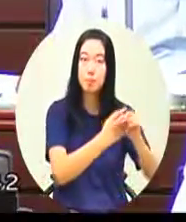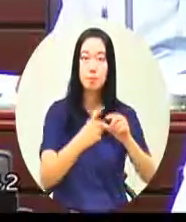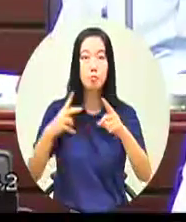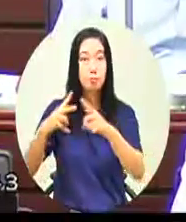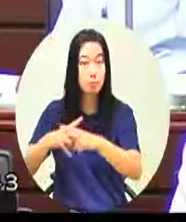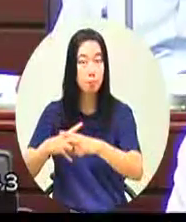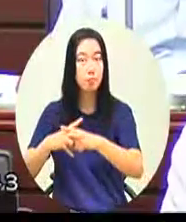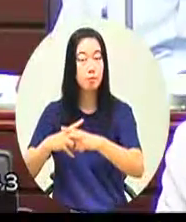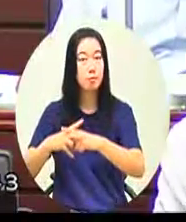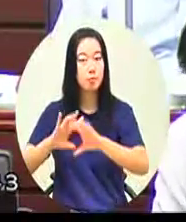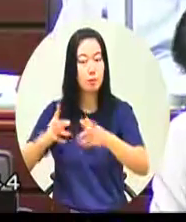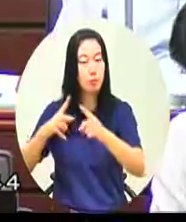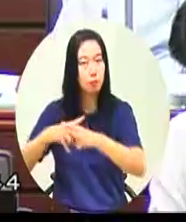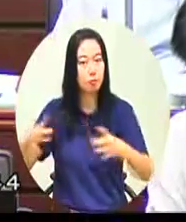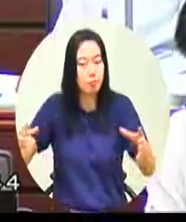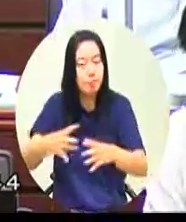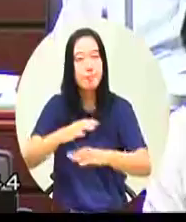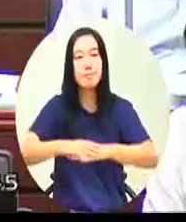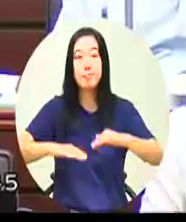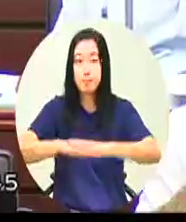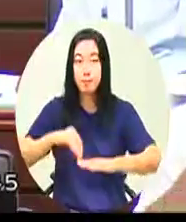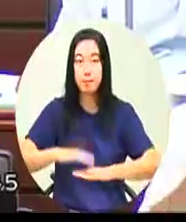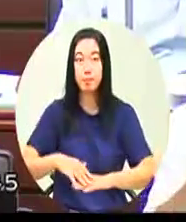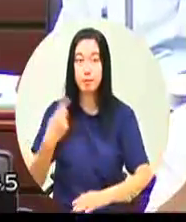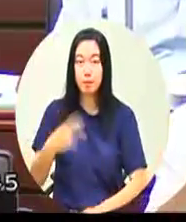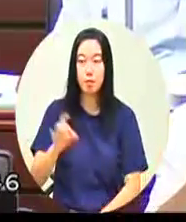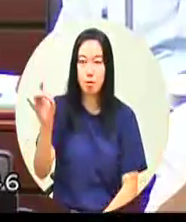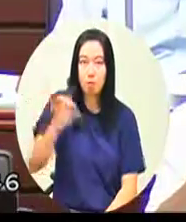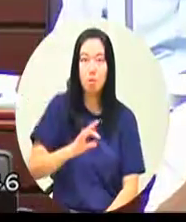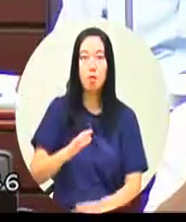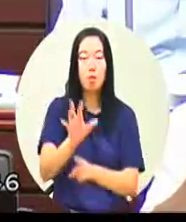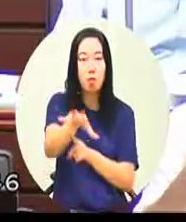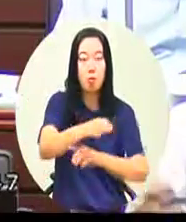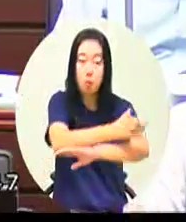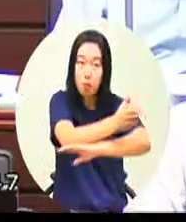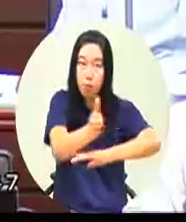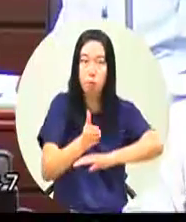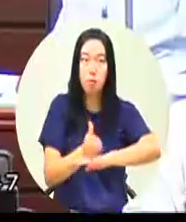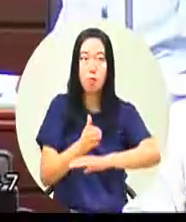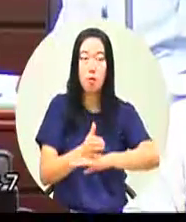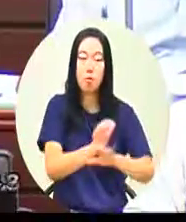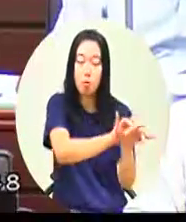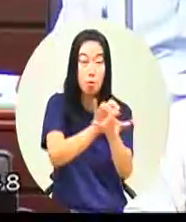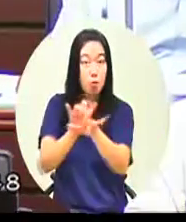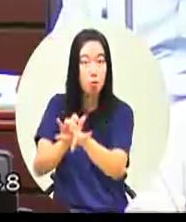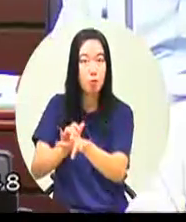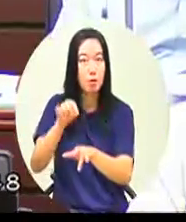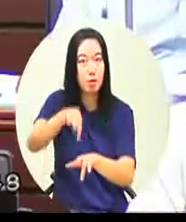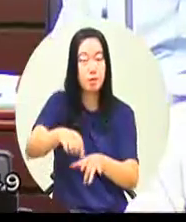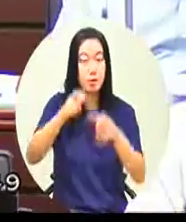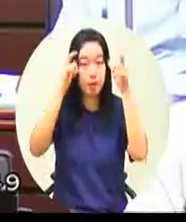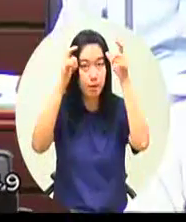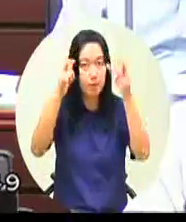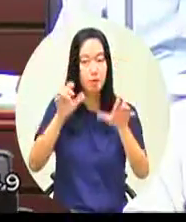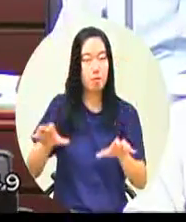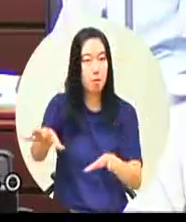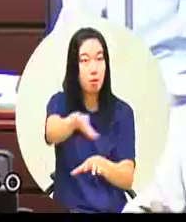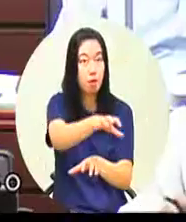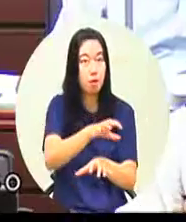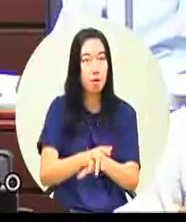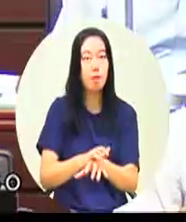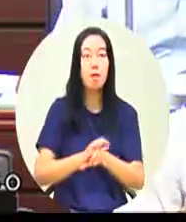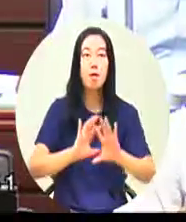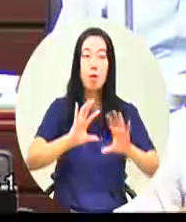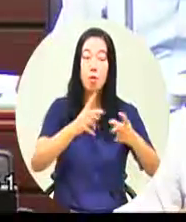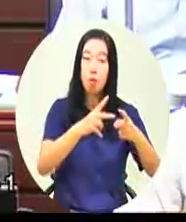外呢，我们透过整个一个农村体验的一个剧团的表演，我们也在高雄呢，跟各个国小学